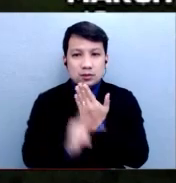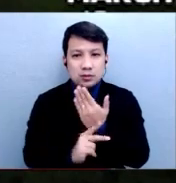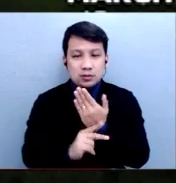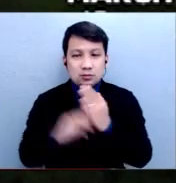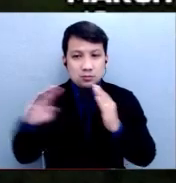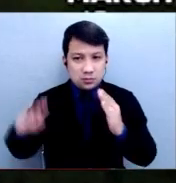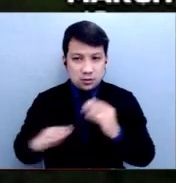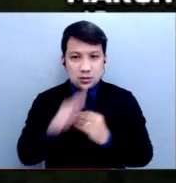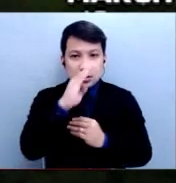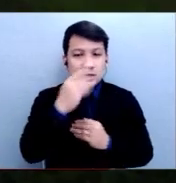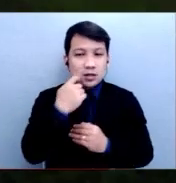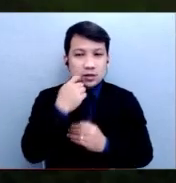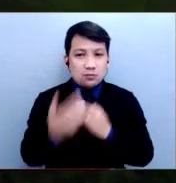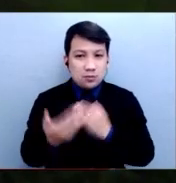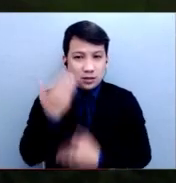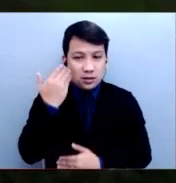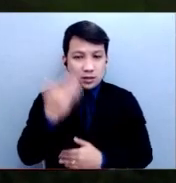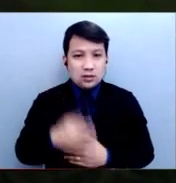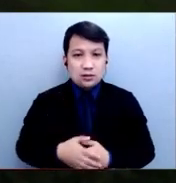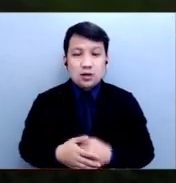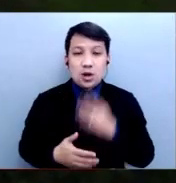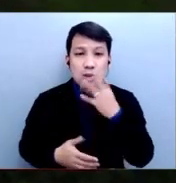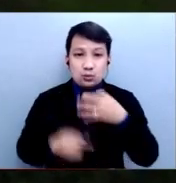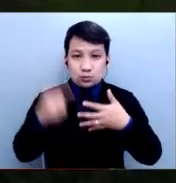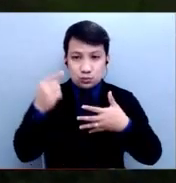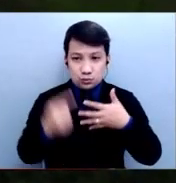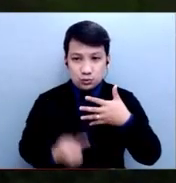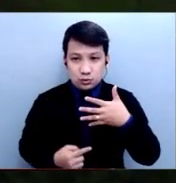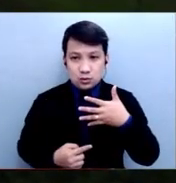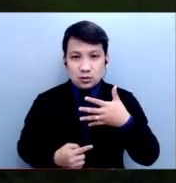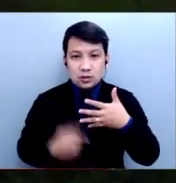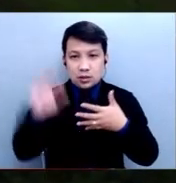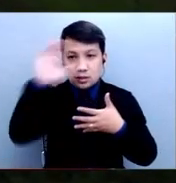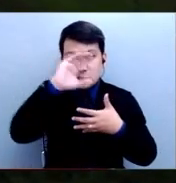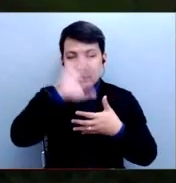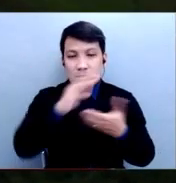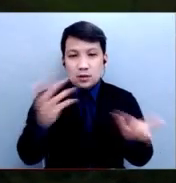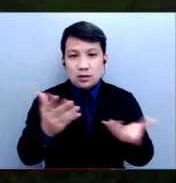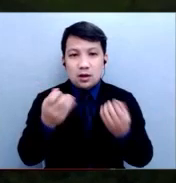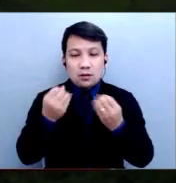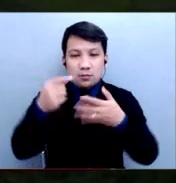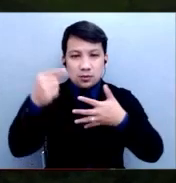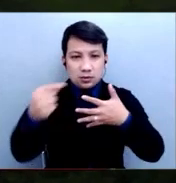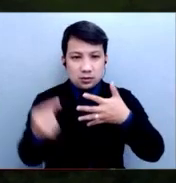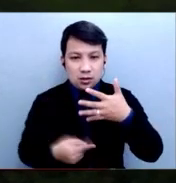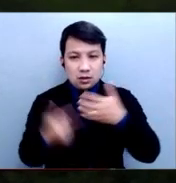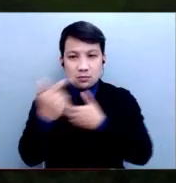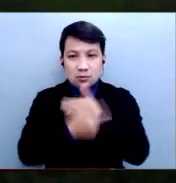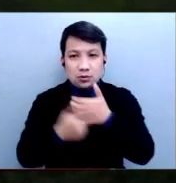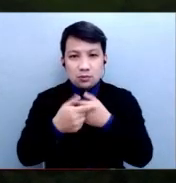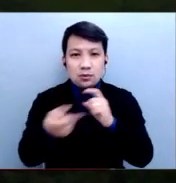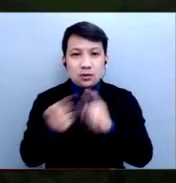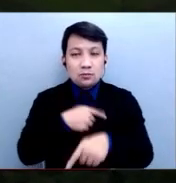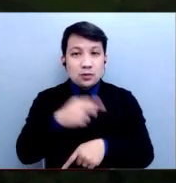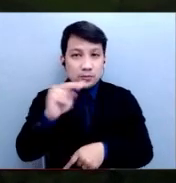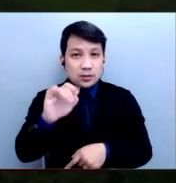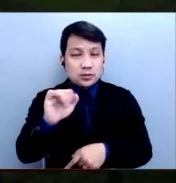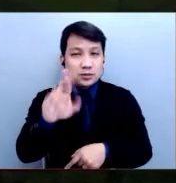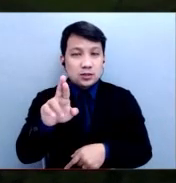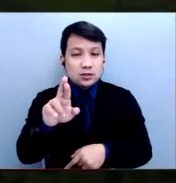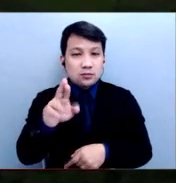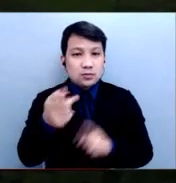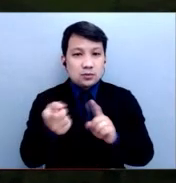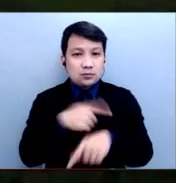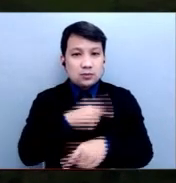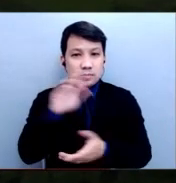yan kaninang umaga. Eh sino-sino naman kaya ang nagsisearch niyan? Marami po sa nag-Google ay mga taga Metro Manila. May galing sa